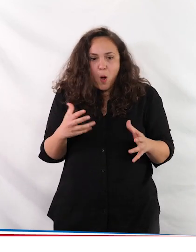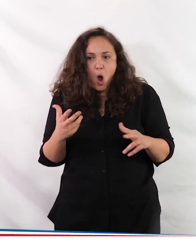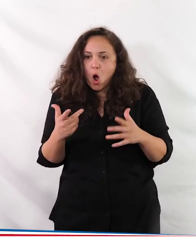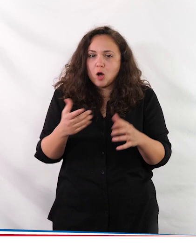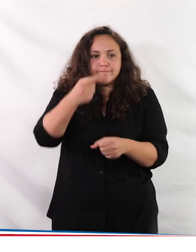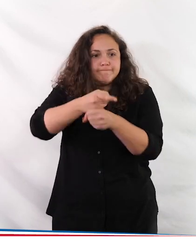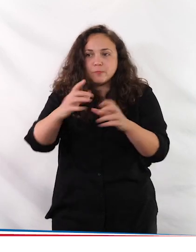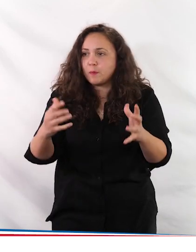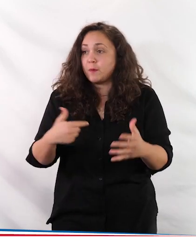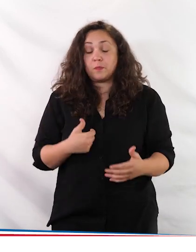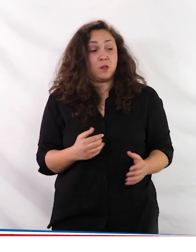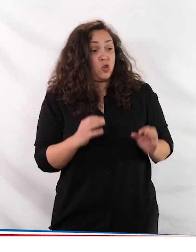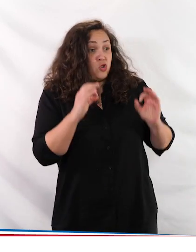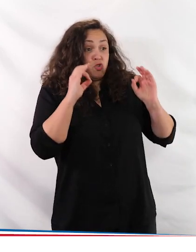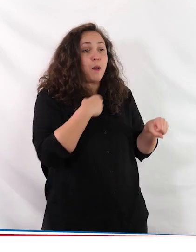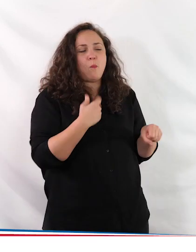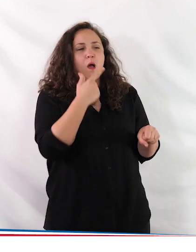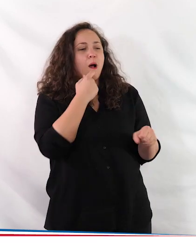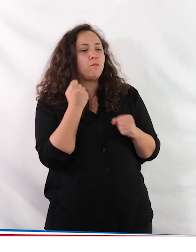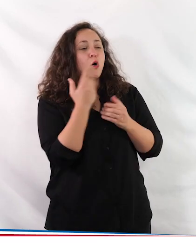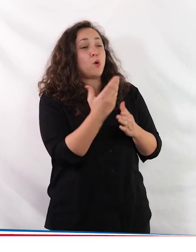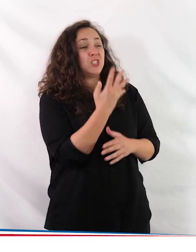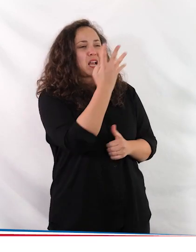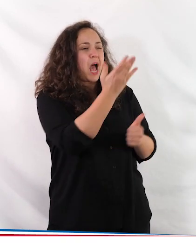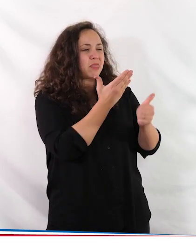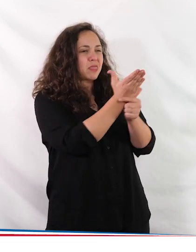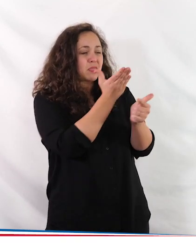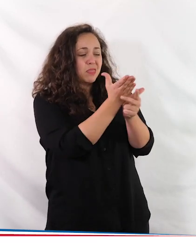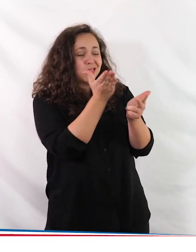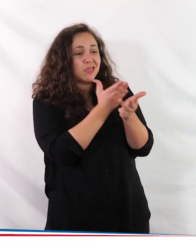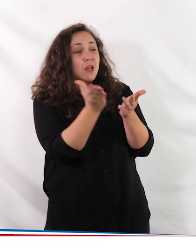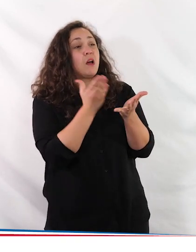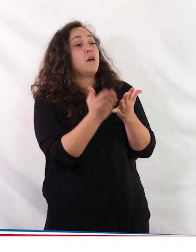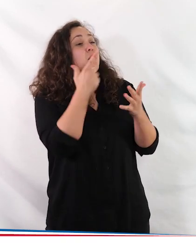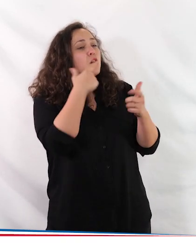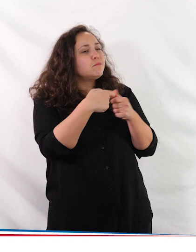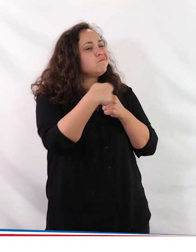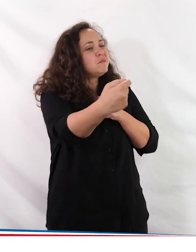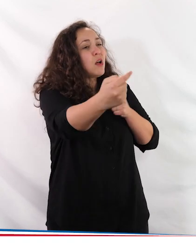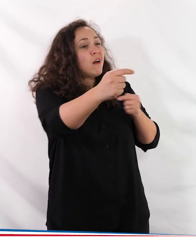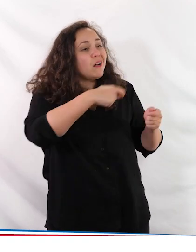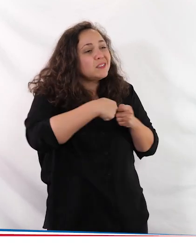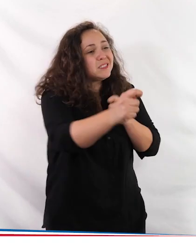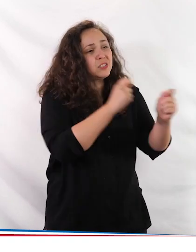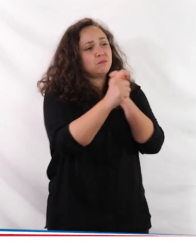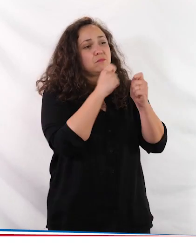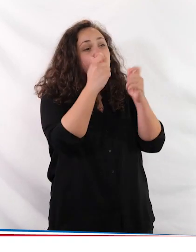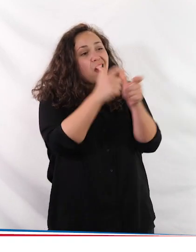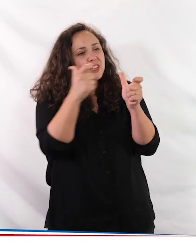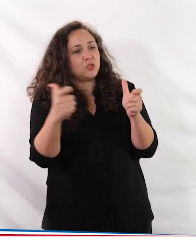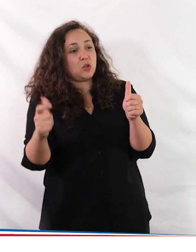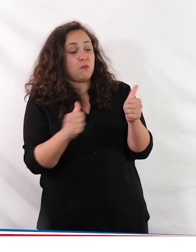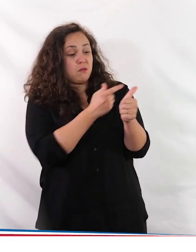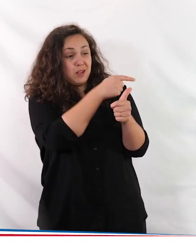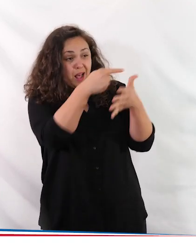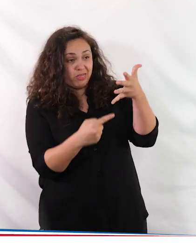ça se fabrique. Moi, je propose dans mon programme 4 grandes odyssées industrielles, dont une sur les questions